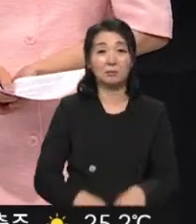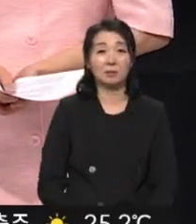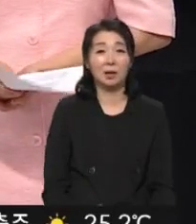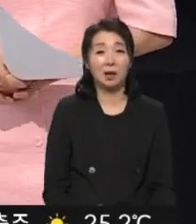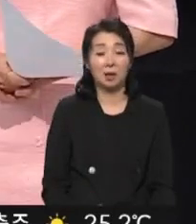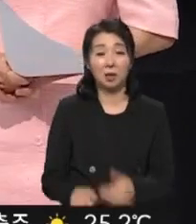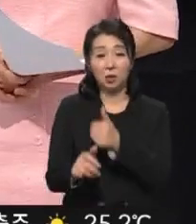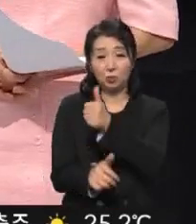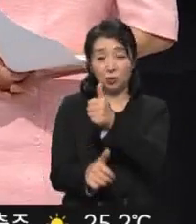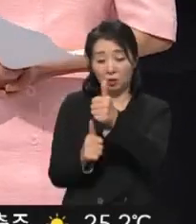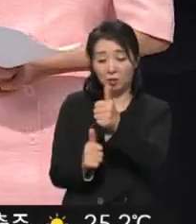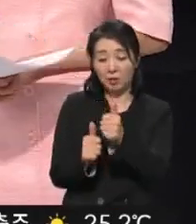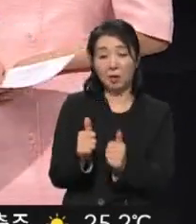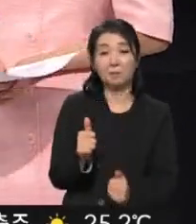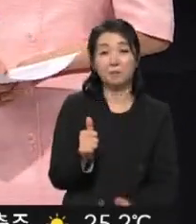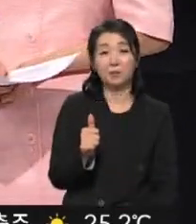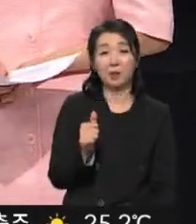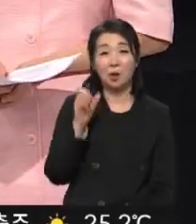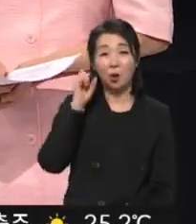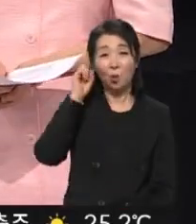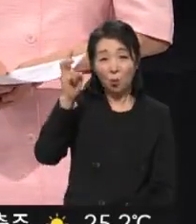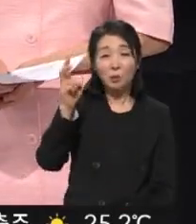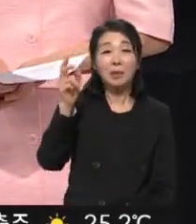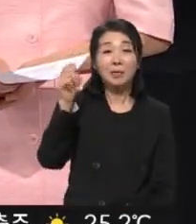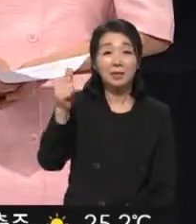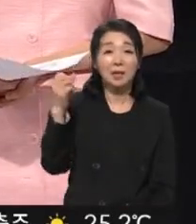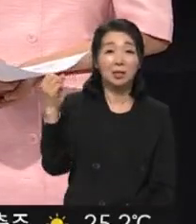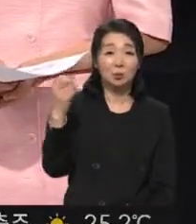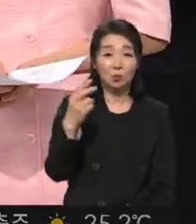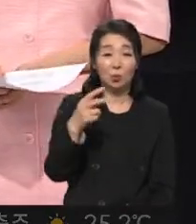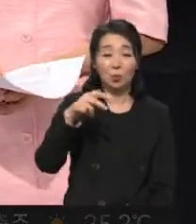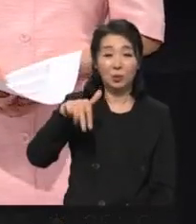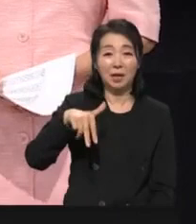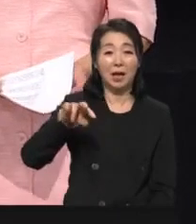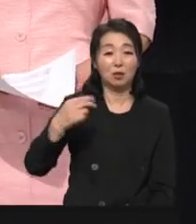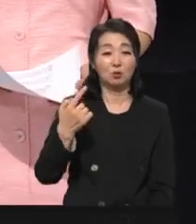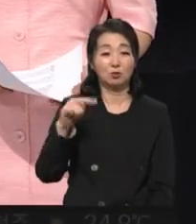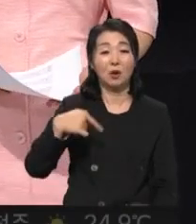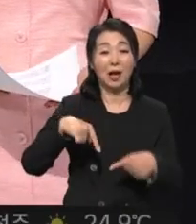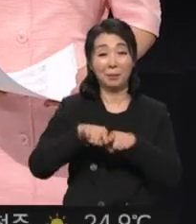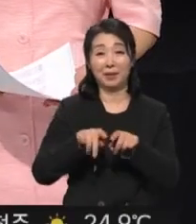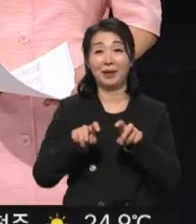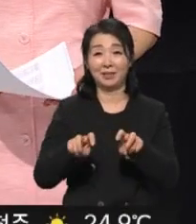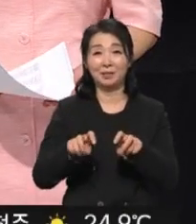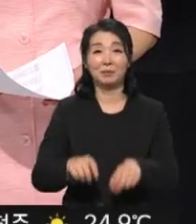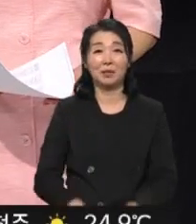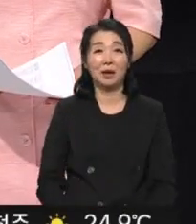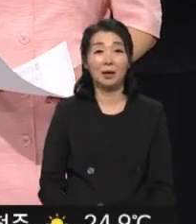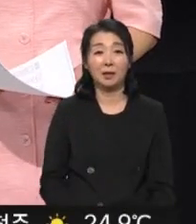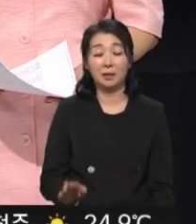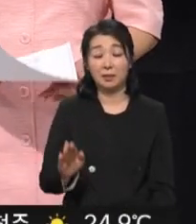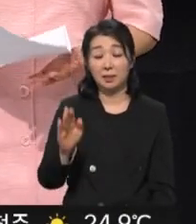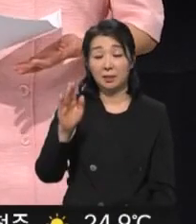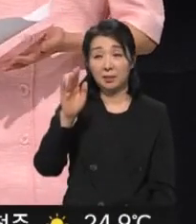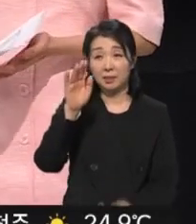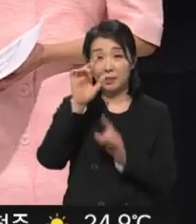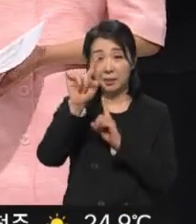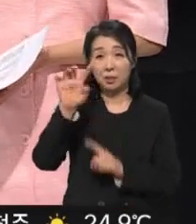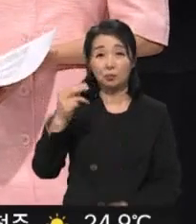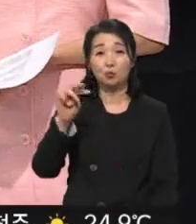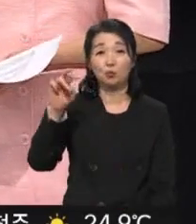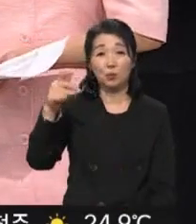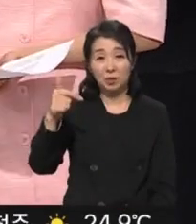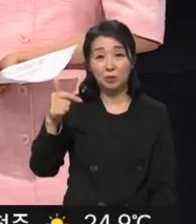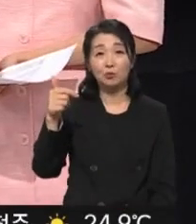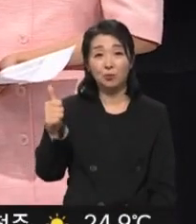위원장인 이부진 호텔신라 사장, 홍보대사 차은우 씨와 나란히 앉았습니다. 이부진 위원장은 김 여사에게 해외 순방